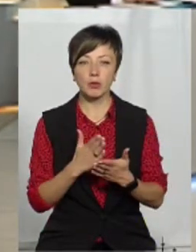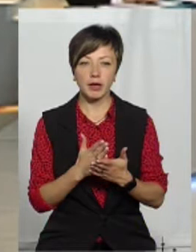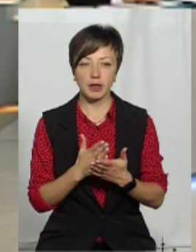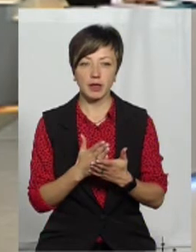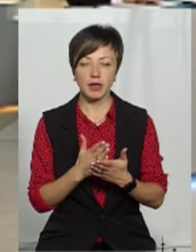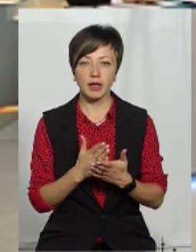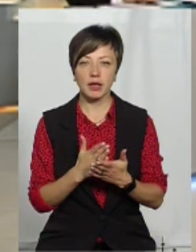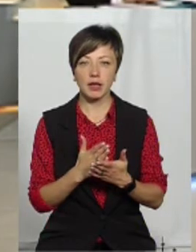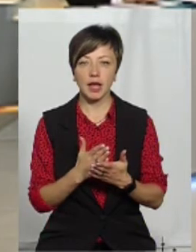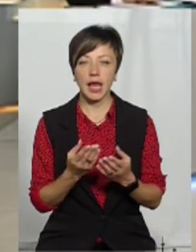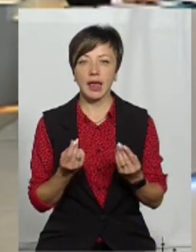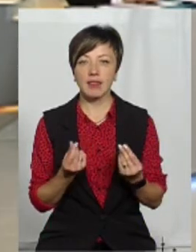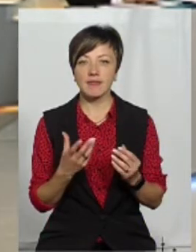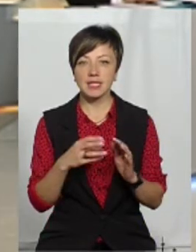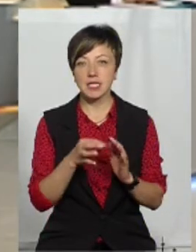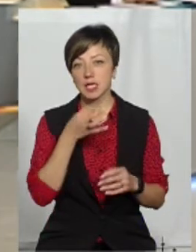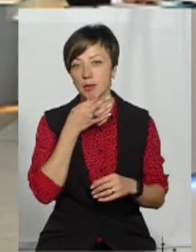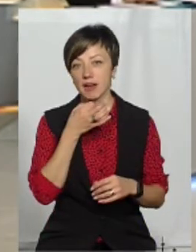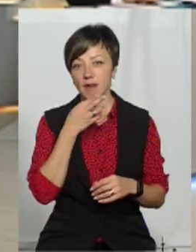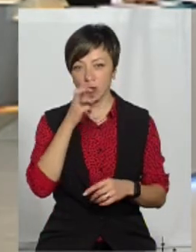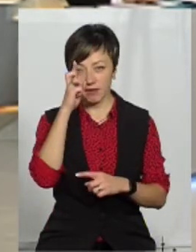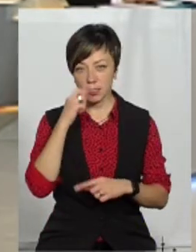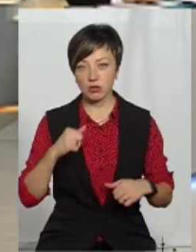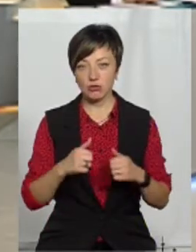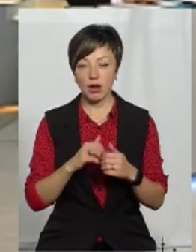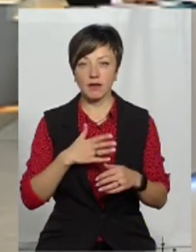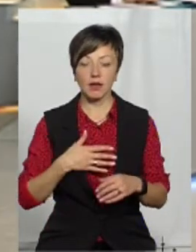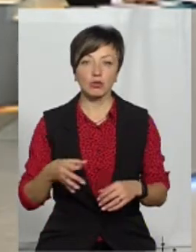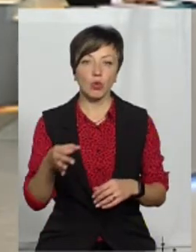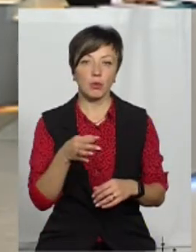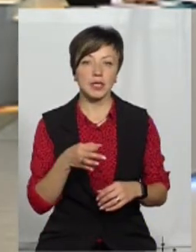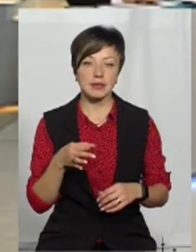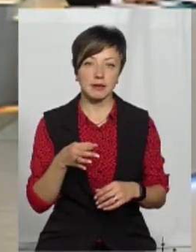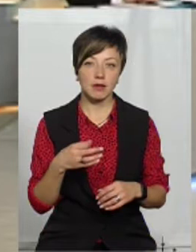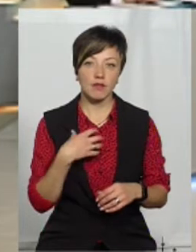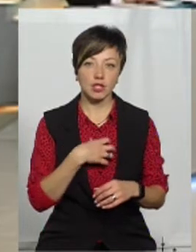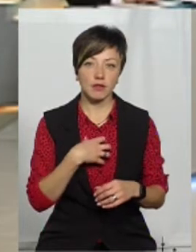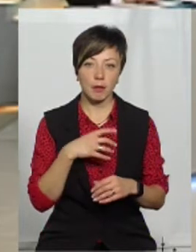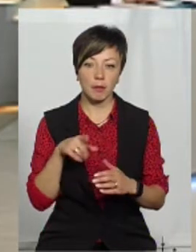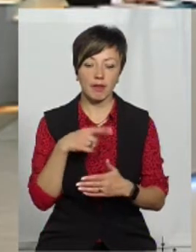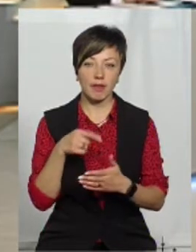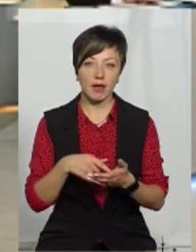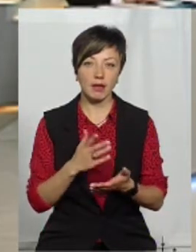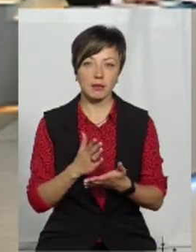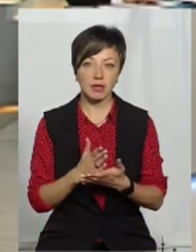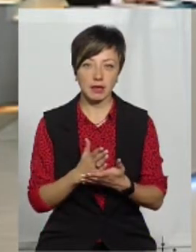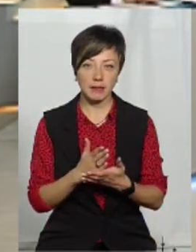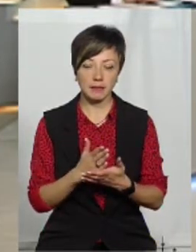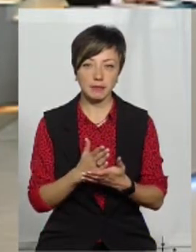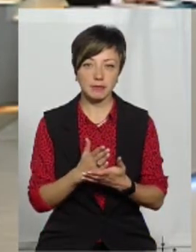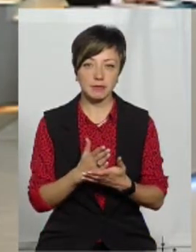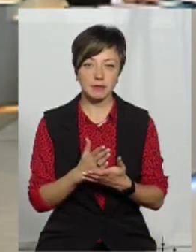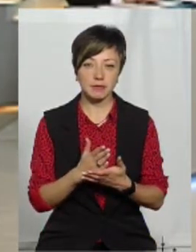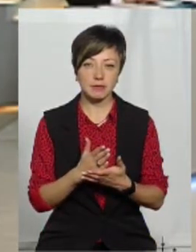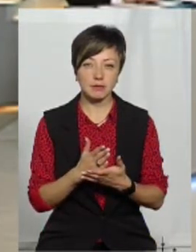це інвестиційна привабливість і держави, і, скажімо, нашої області. І тут важливим питанням є саме так,